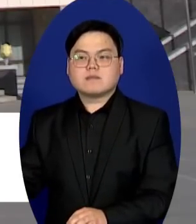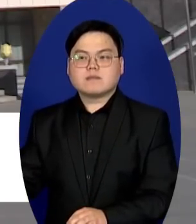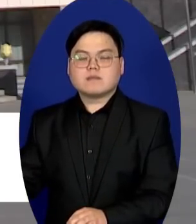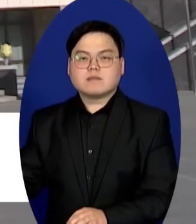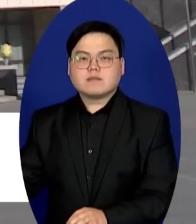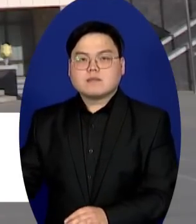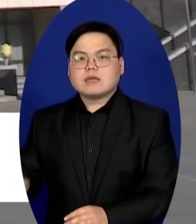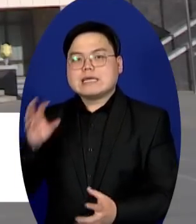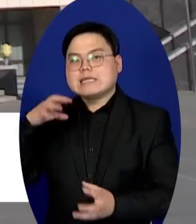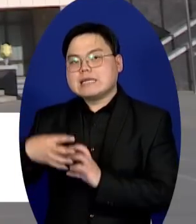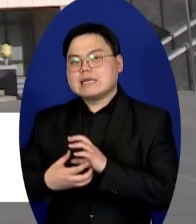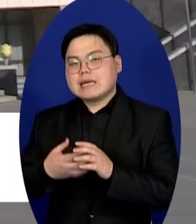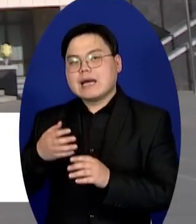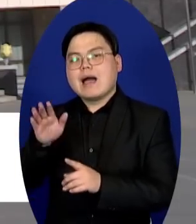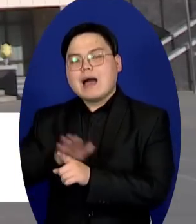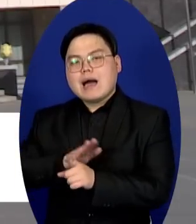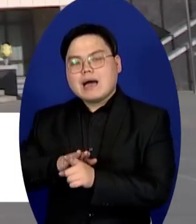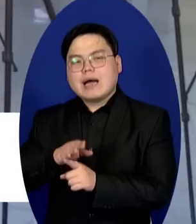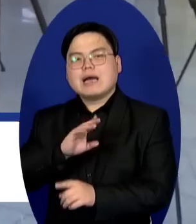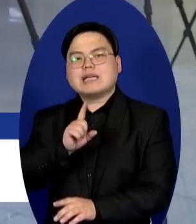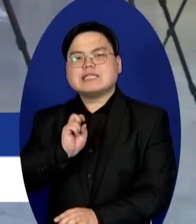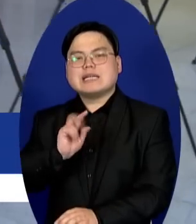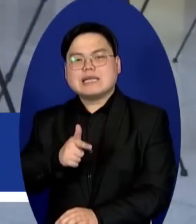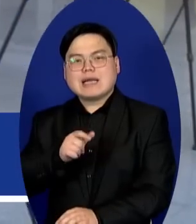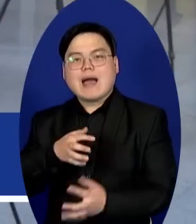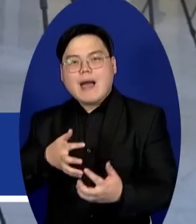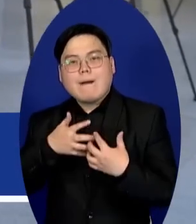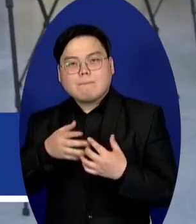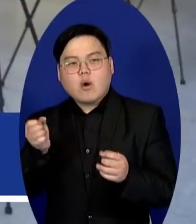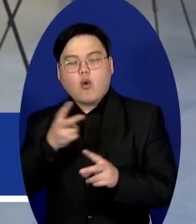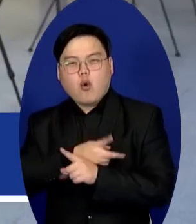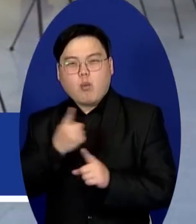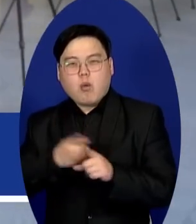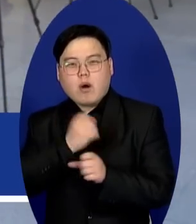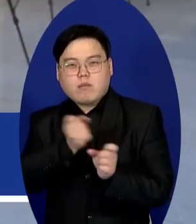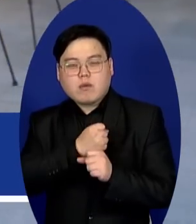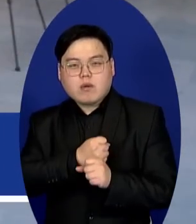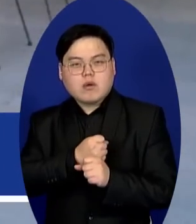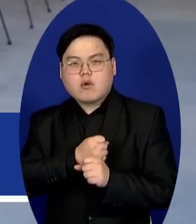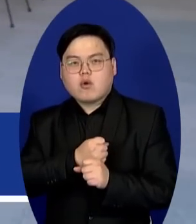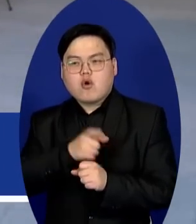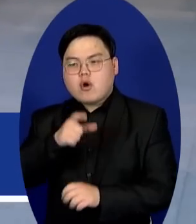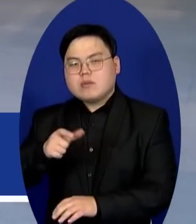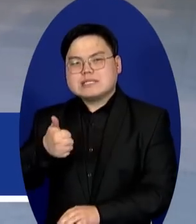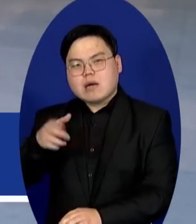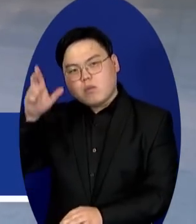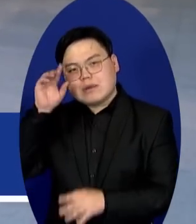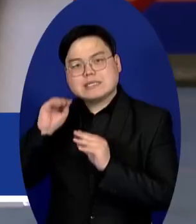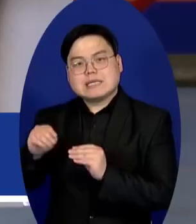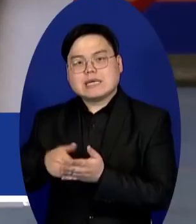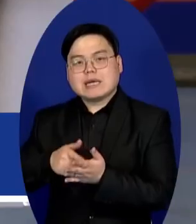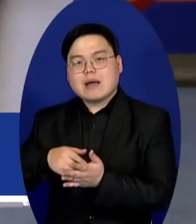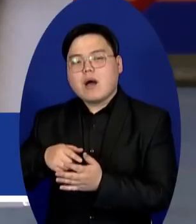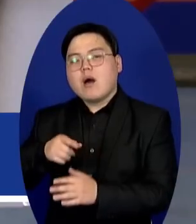Их дэлхийгээ харьлан хамгааллах зэрлэг ан амьтдын хууль бус агнуурыг хязгаарлахад олон нийтийг соён гэгэрүүлэх нь чухал. Ингэхдээ бурхан багшийн